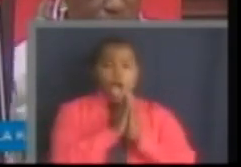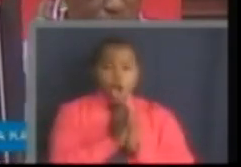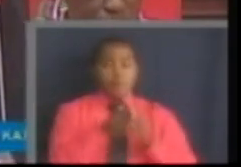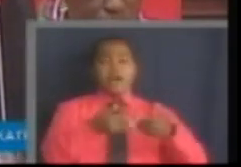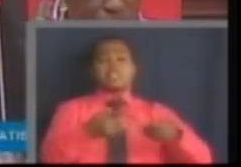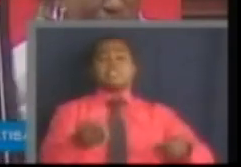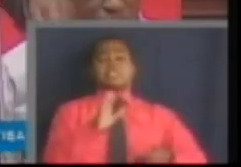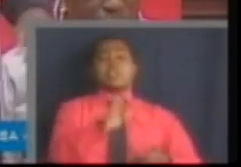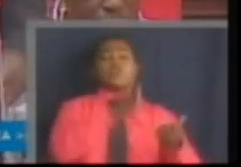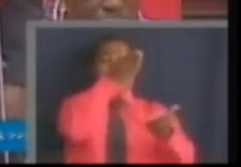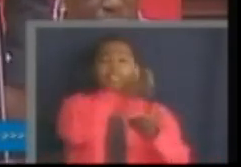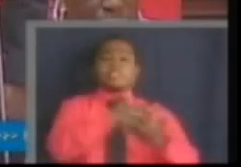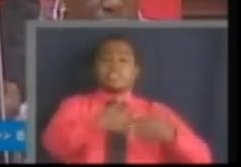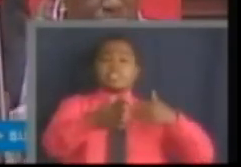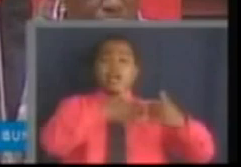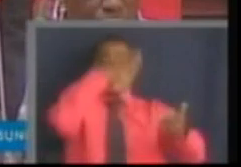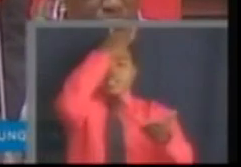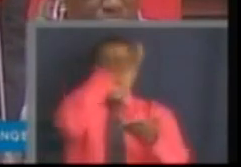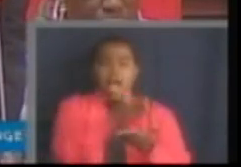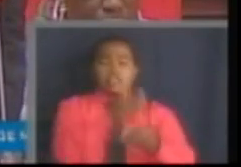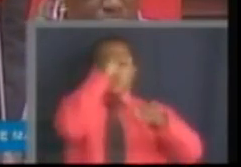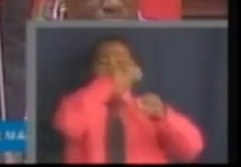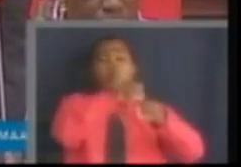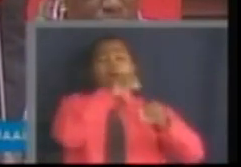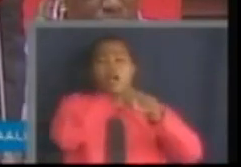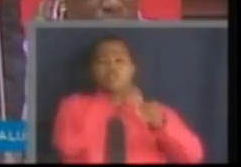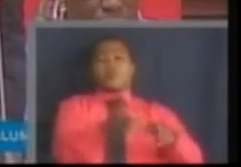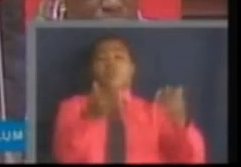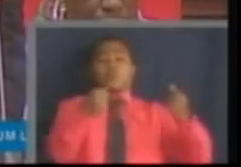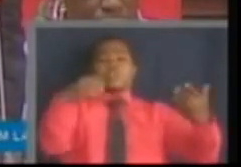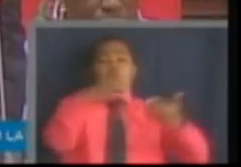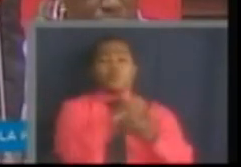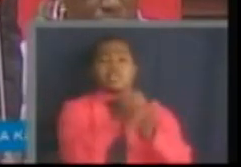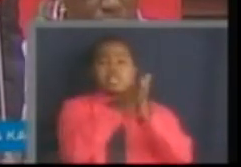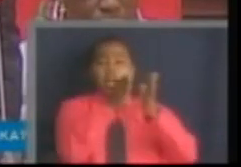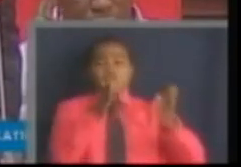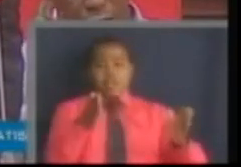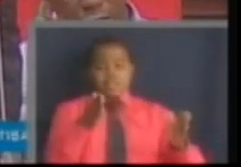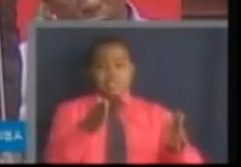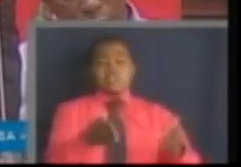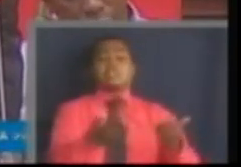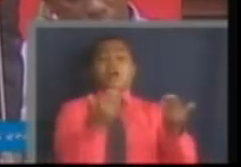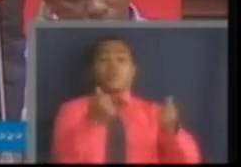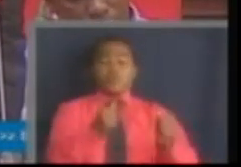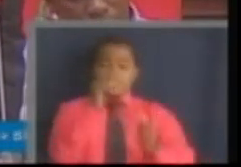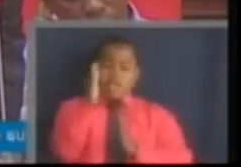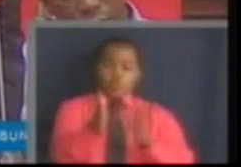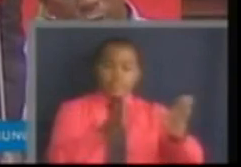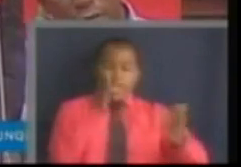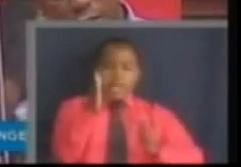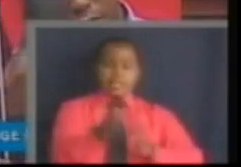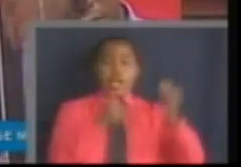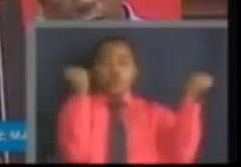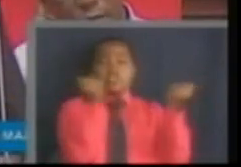kwamba kinatenda haki kwa wajumbe, ili kusudi wapate fursa ya kuweza kwenda kujiandaa kutengeneza mabadiliko mbalimbali